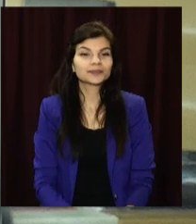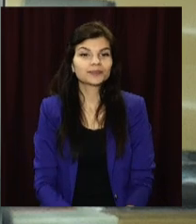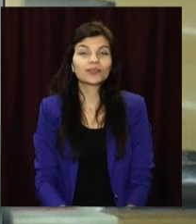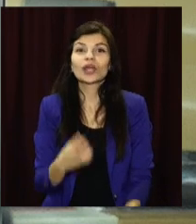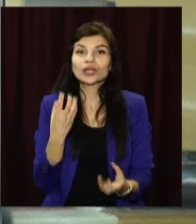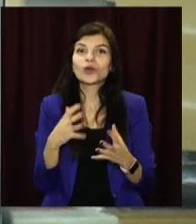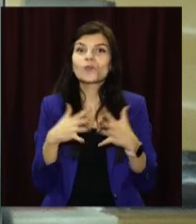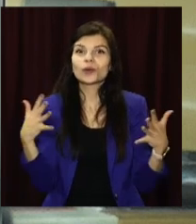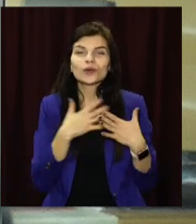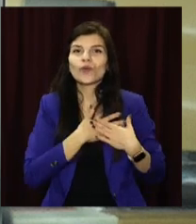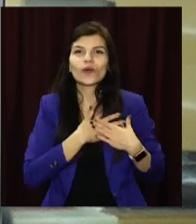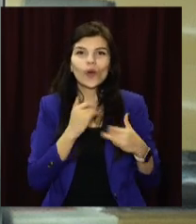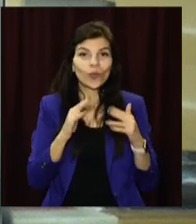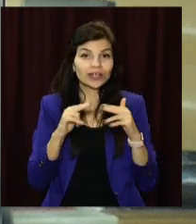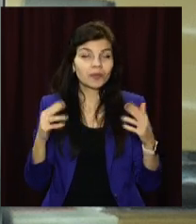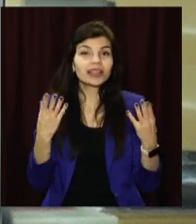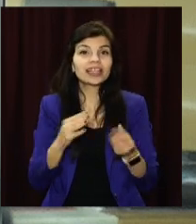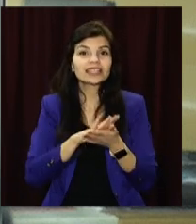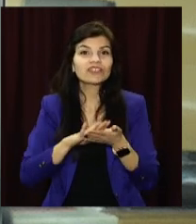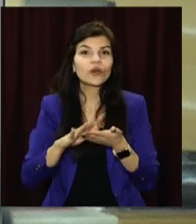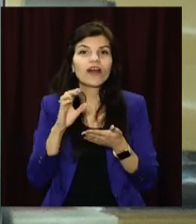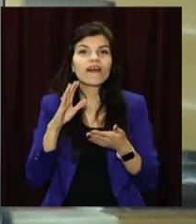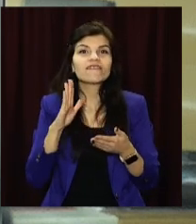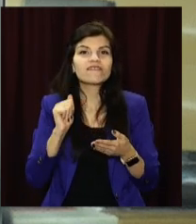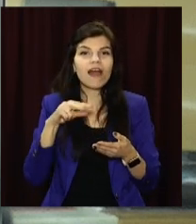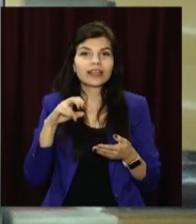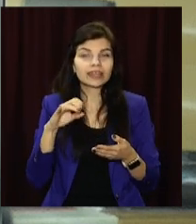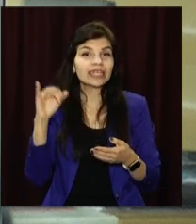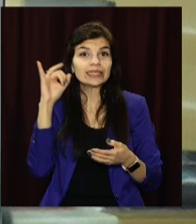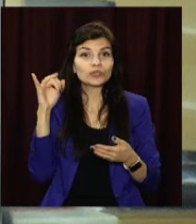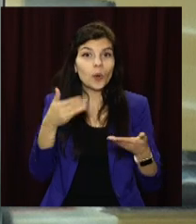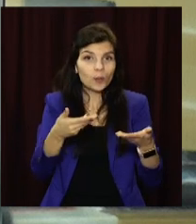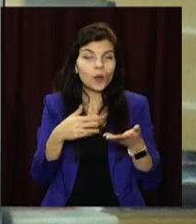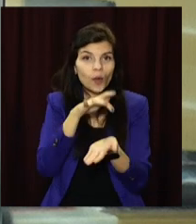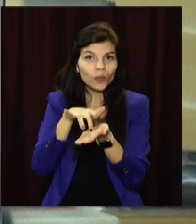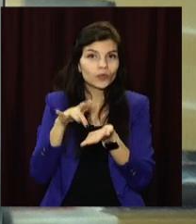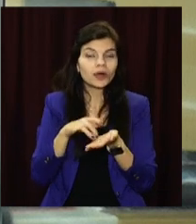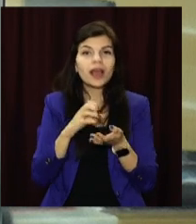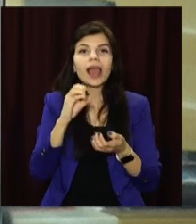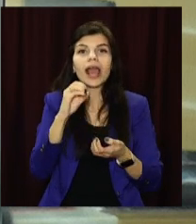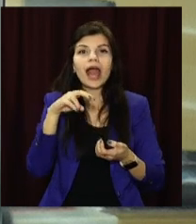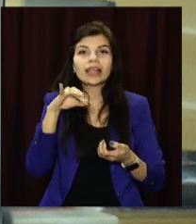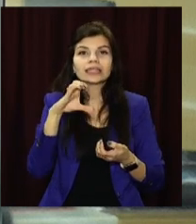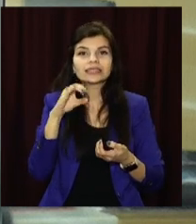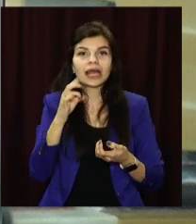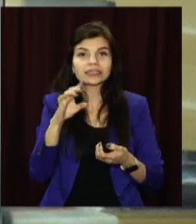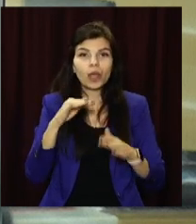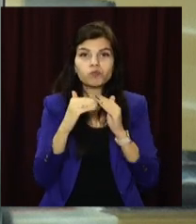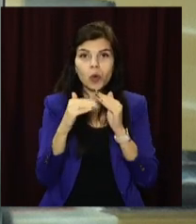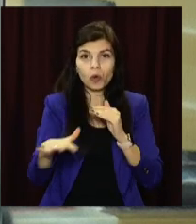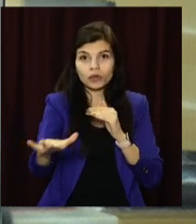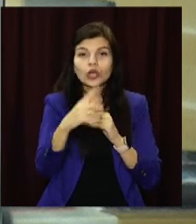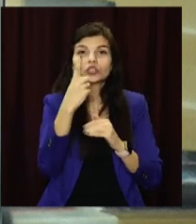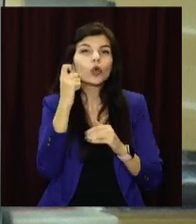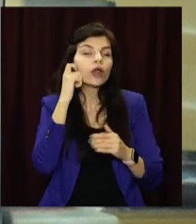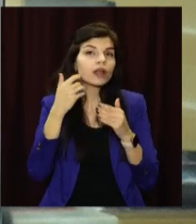Ще більше закохатися у Дніпро. У День Святого Валентина місцеві історики запросили городян на Єлисейські поля. Саме так у народі 100 років